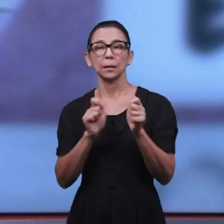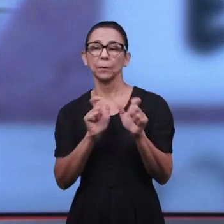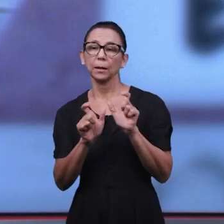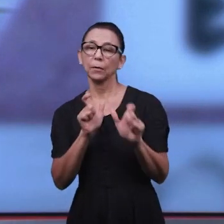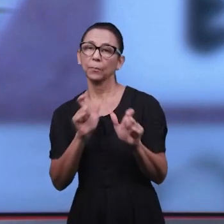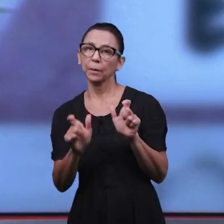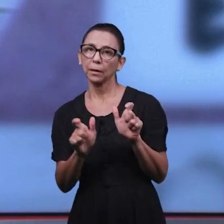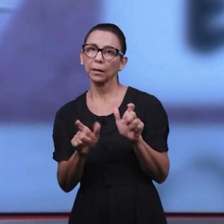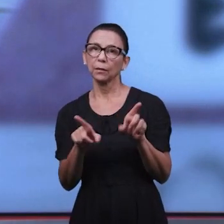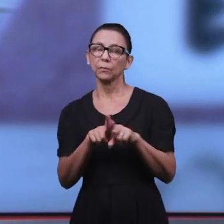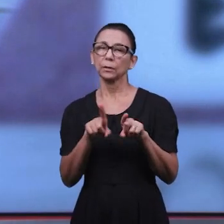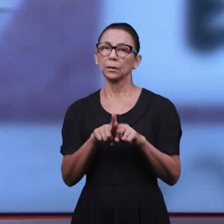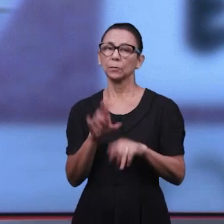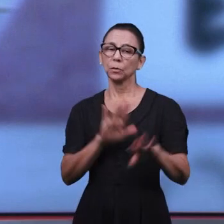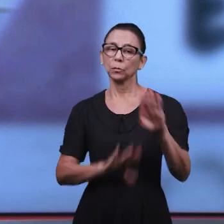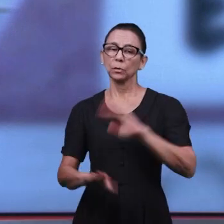limites.